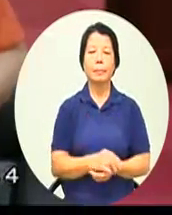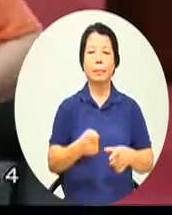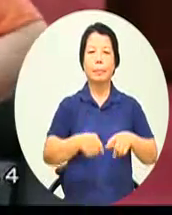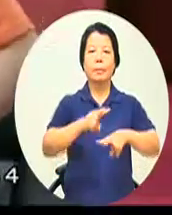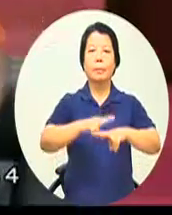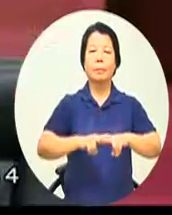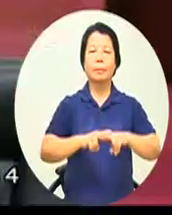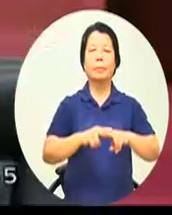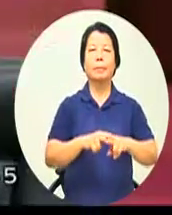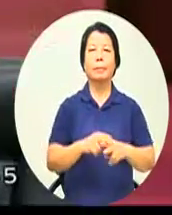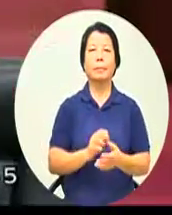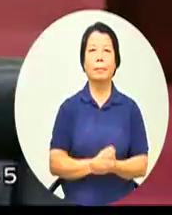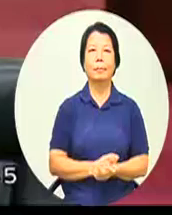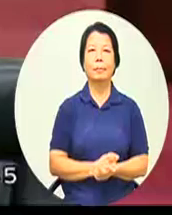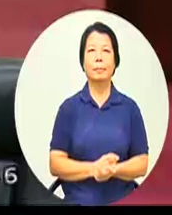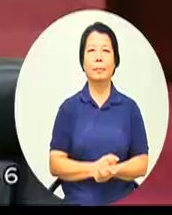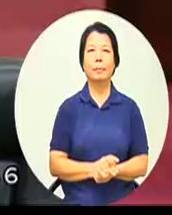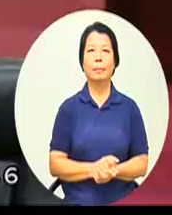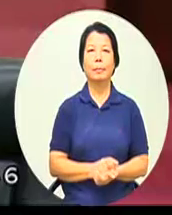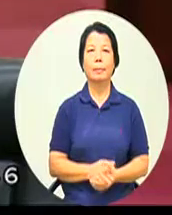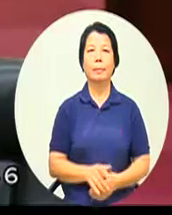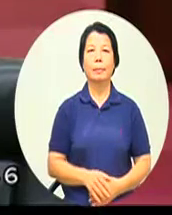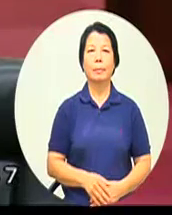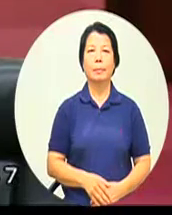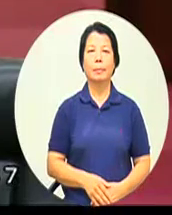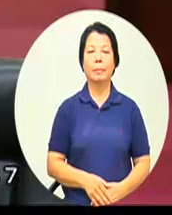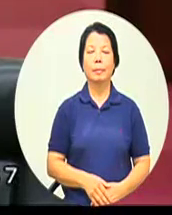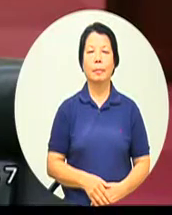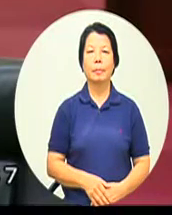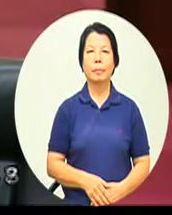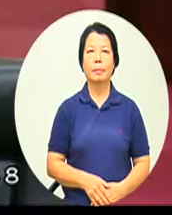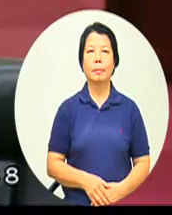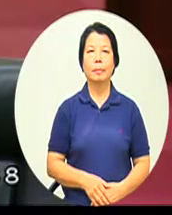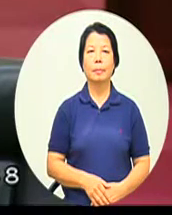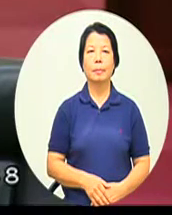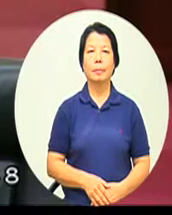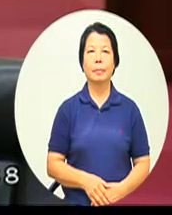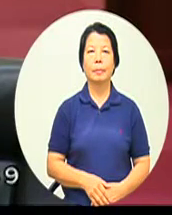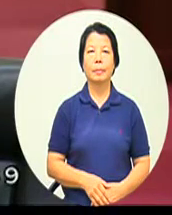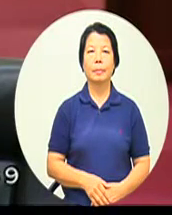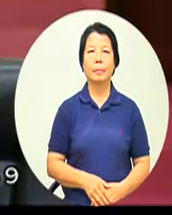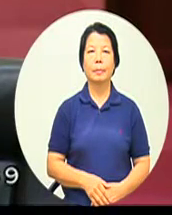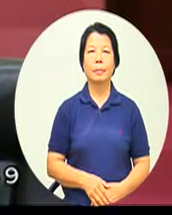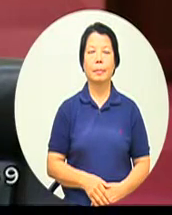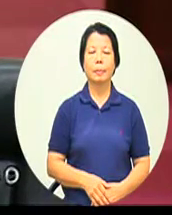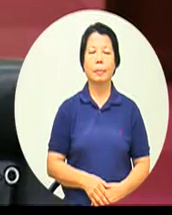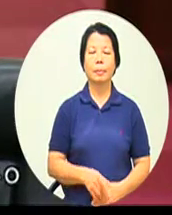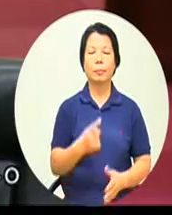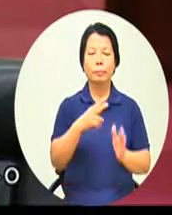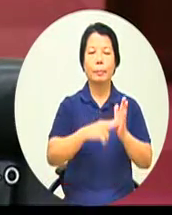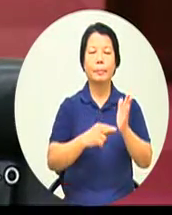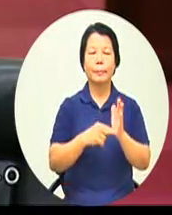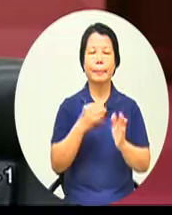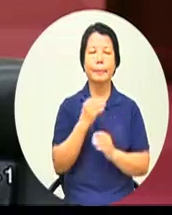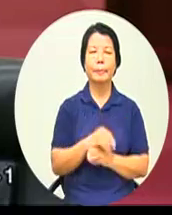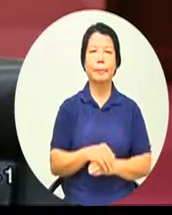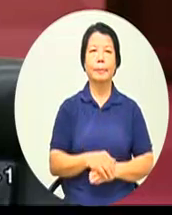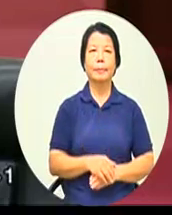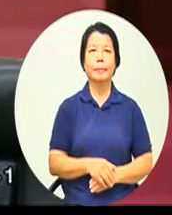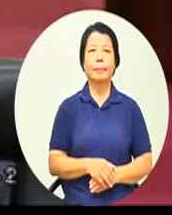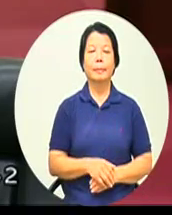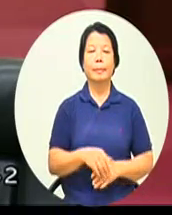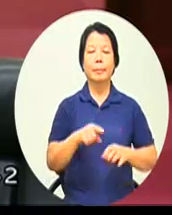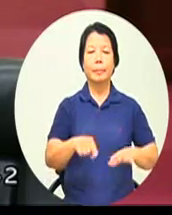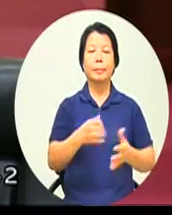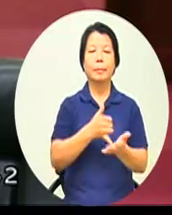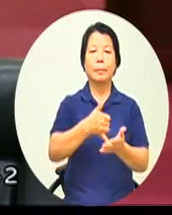拨，对不对吼？包括公共收拨权，吼。我举个例子来讲，这弱势